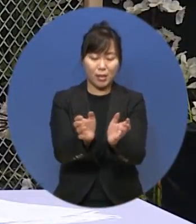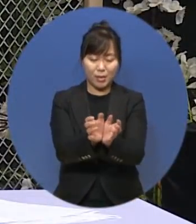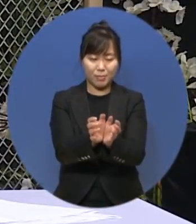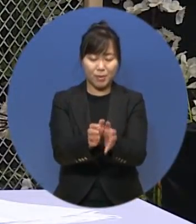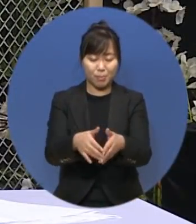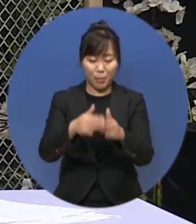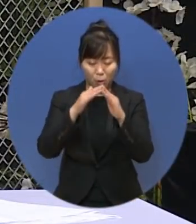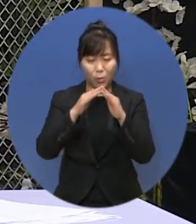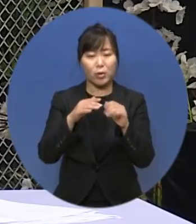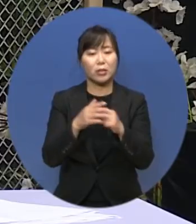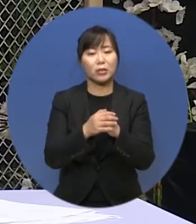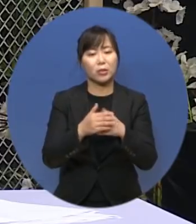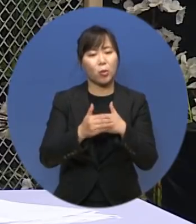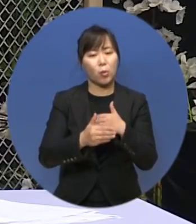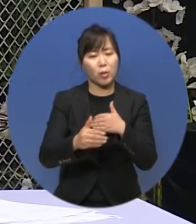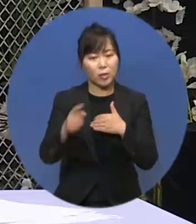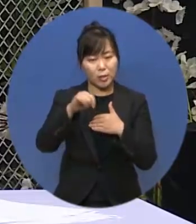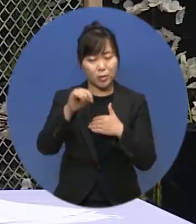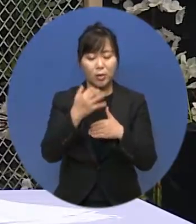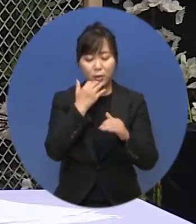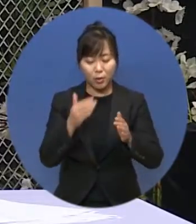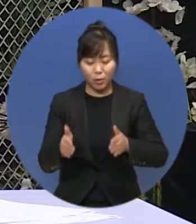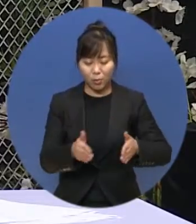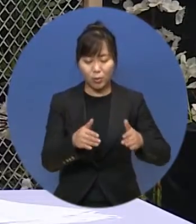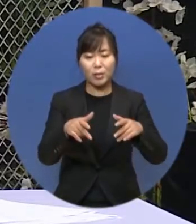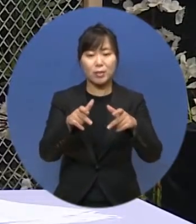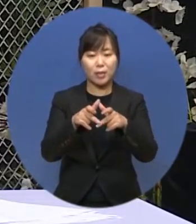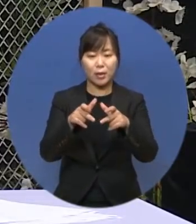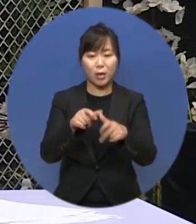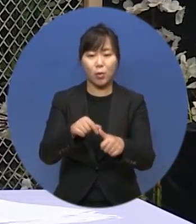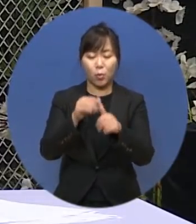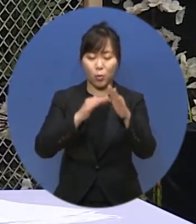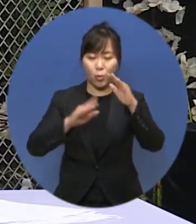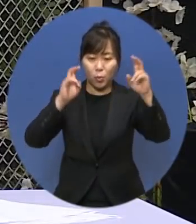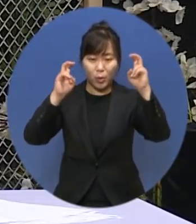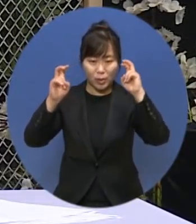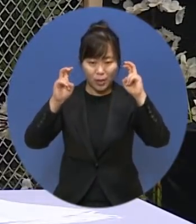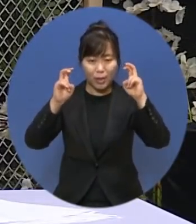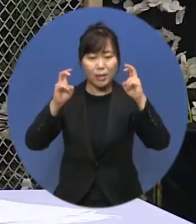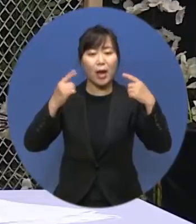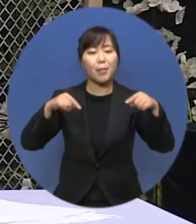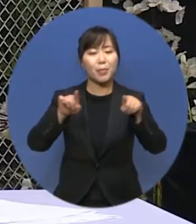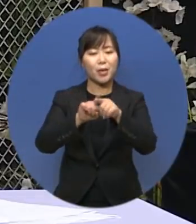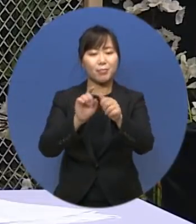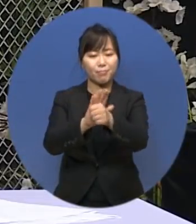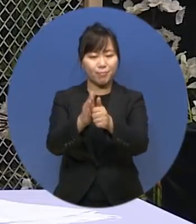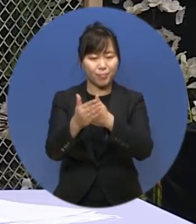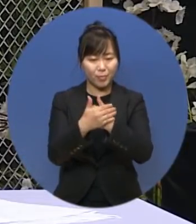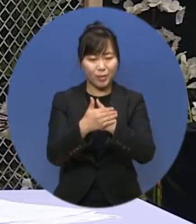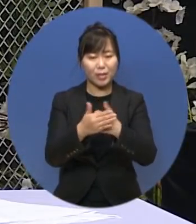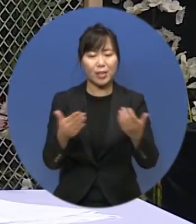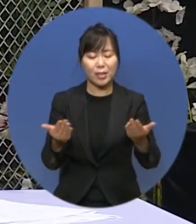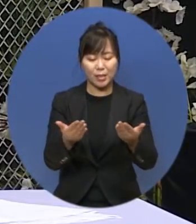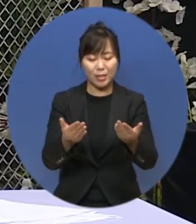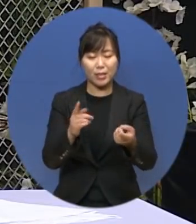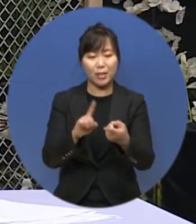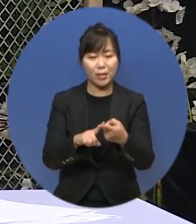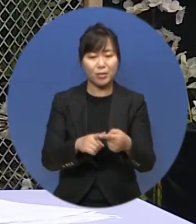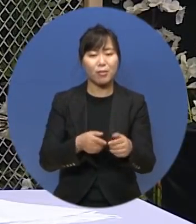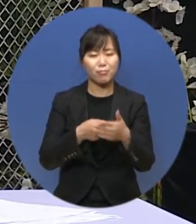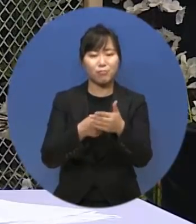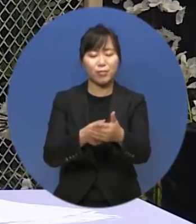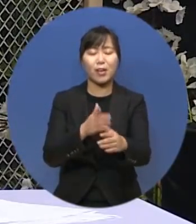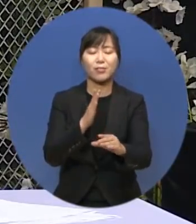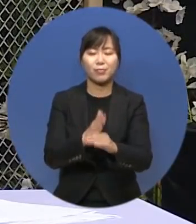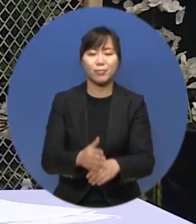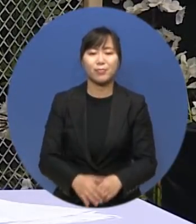또 이런 과정 속에서 지금 경기도 장애인 고용공단이 같이 협력해서 이 일을 이제 진행하고